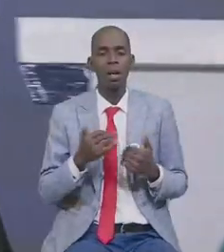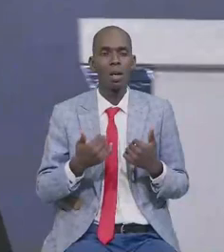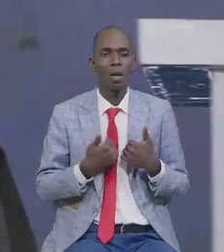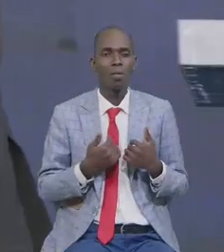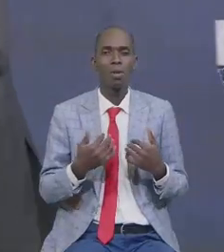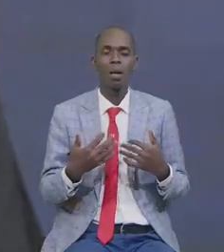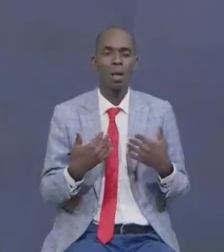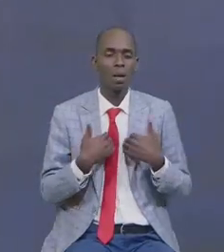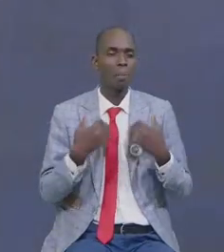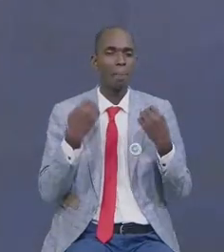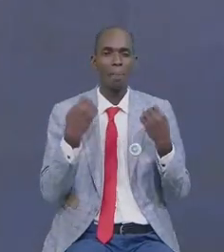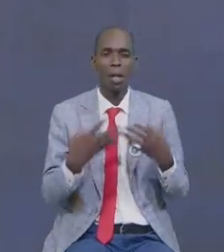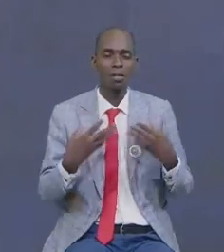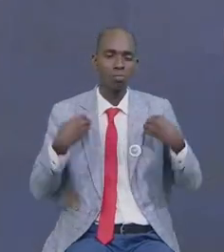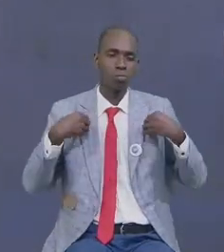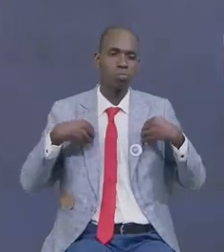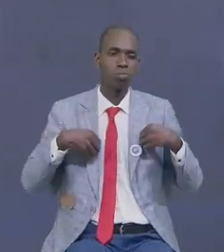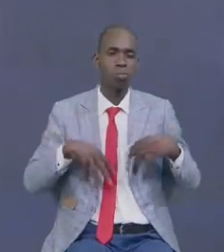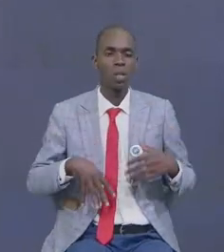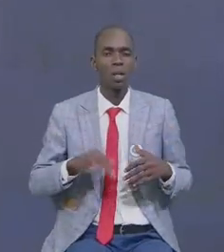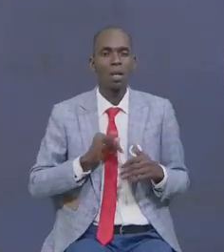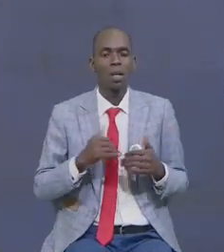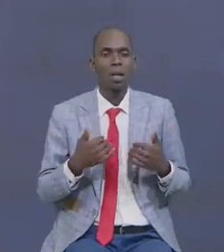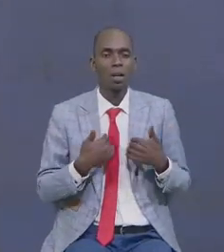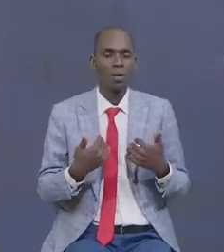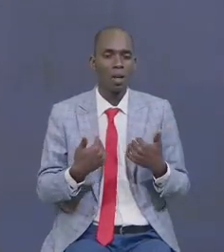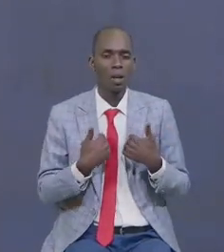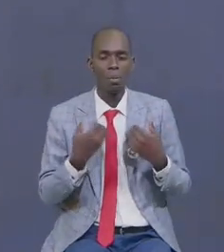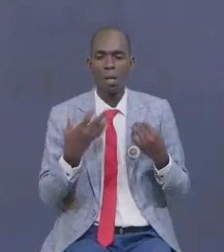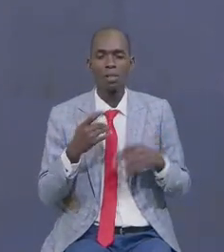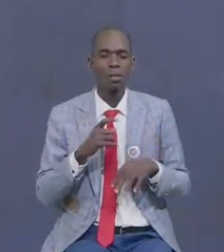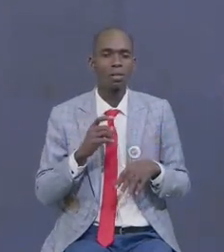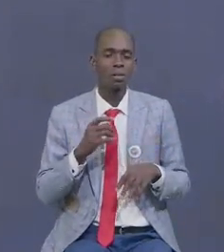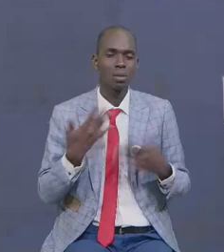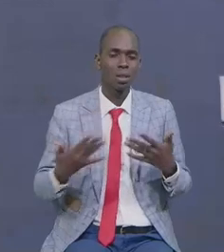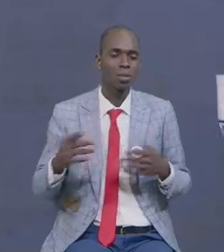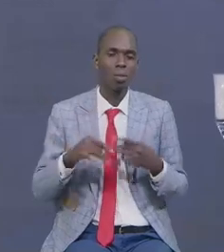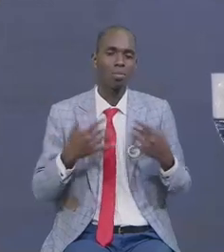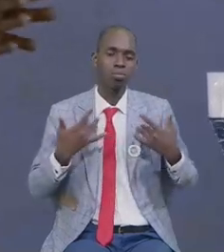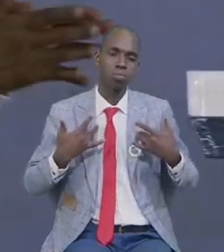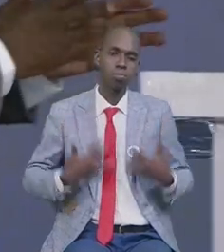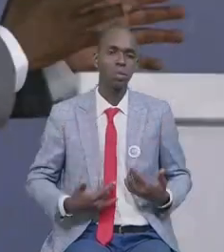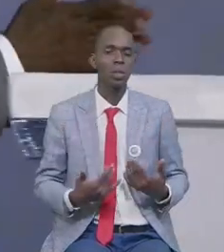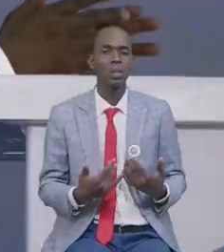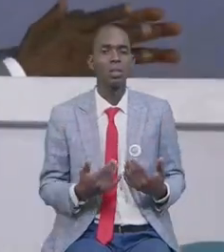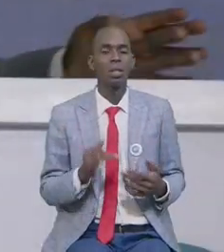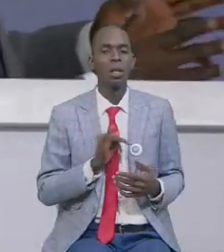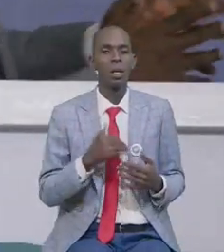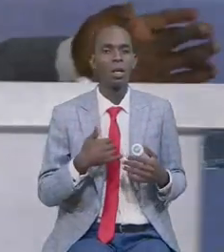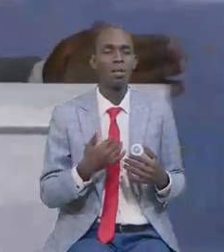J'ai parfois de découragement. Oh, j'ai une vie vraiment foulée aux pieds.